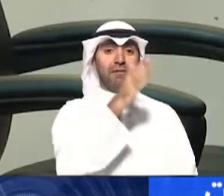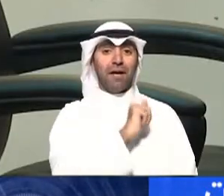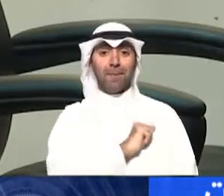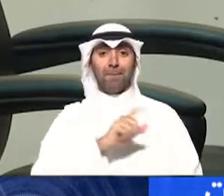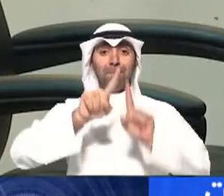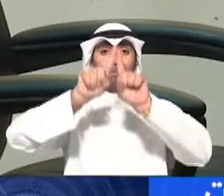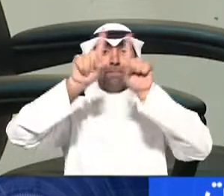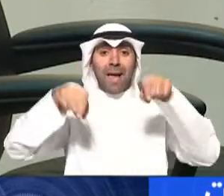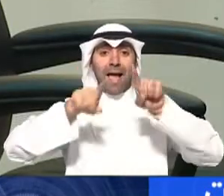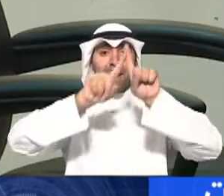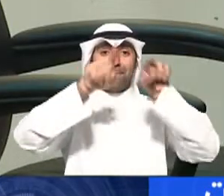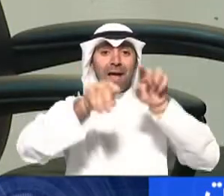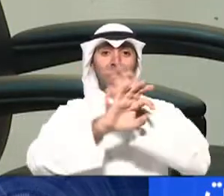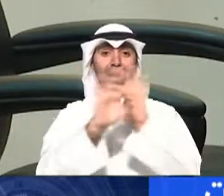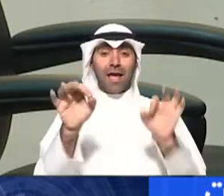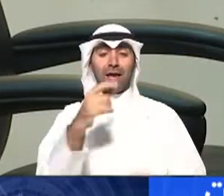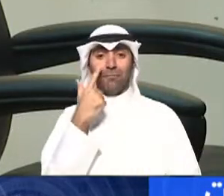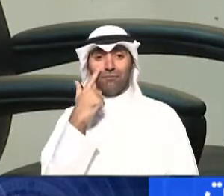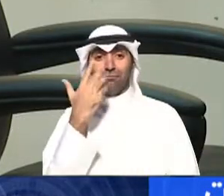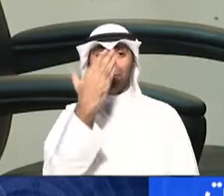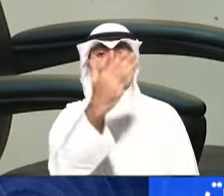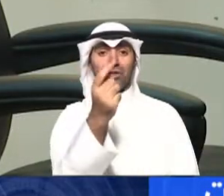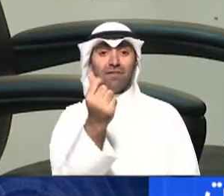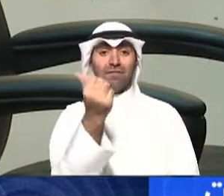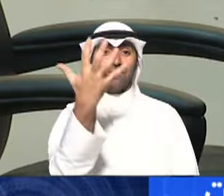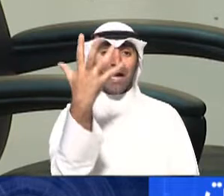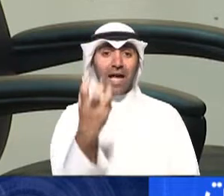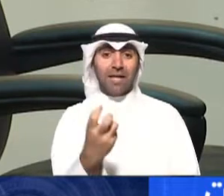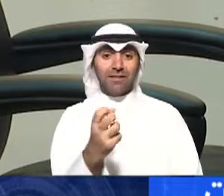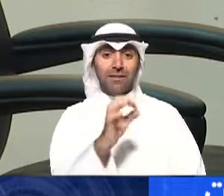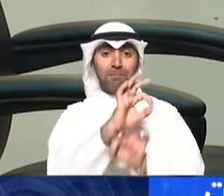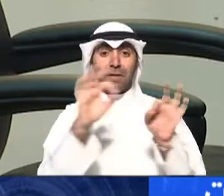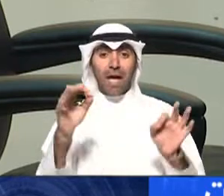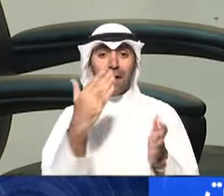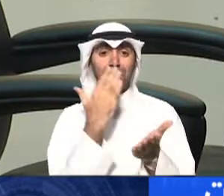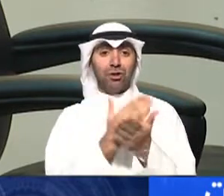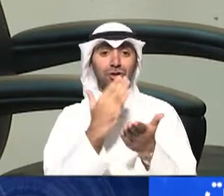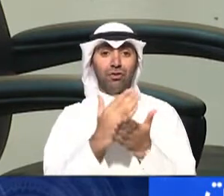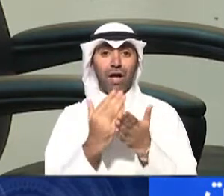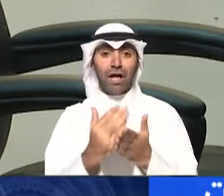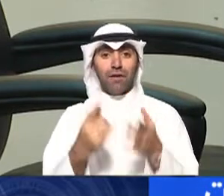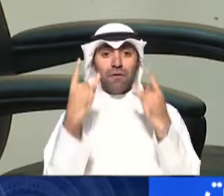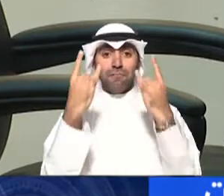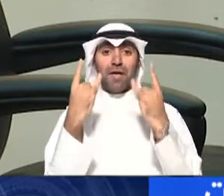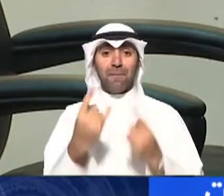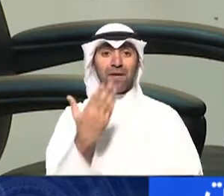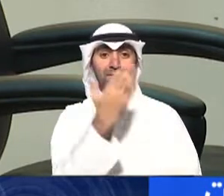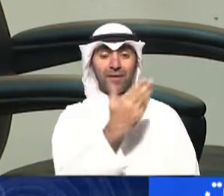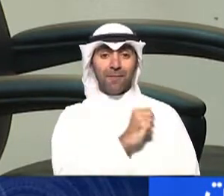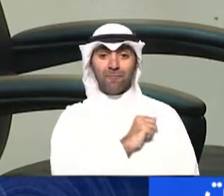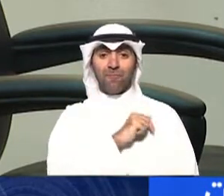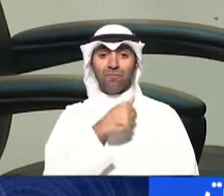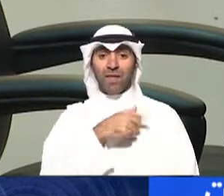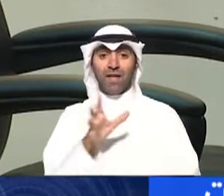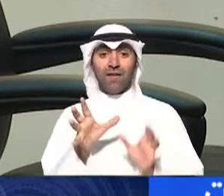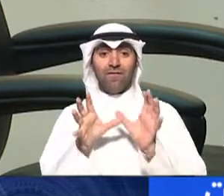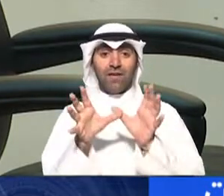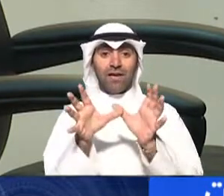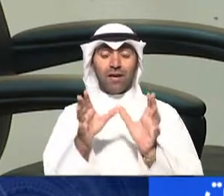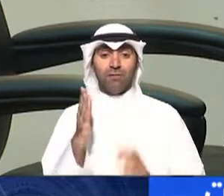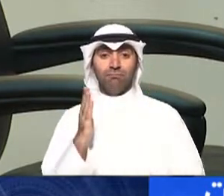تم ترخيصها اليوم، ويأخذها المفتش ويطلع ويتأكد هل المحل التزم في الشروط